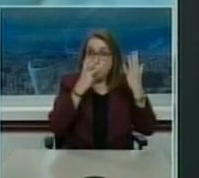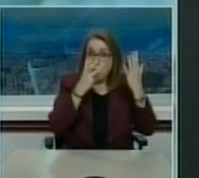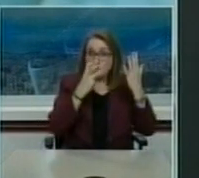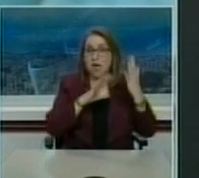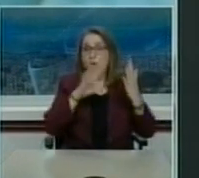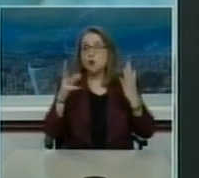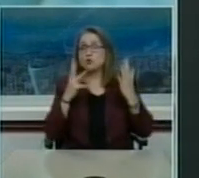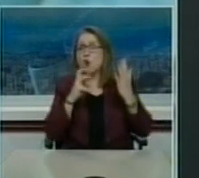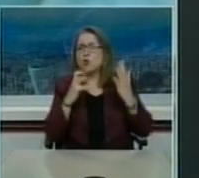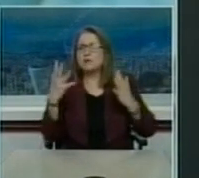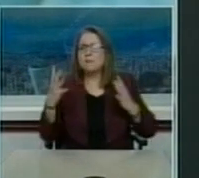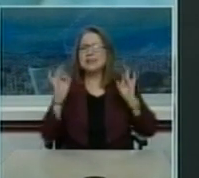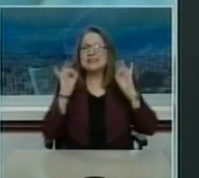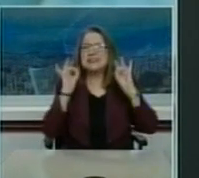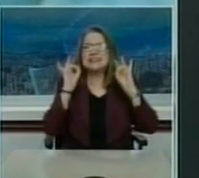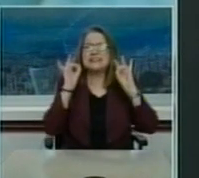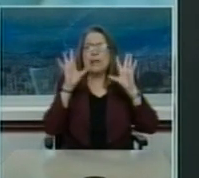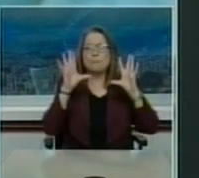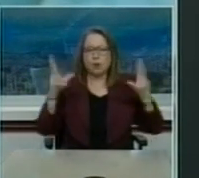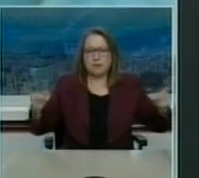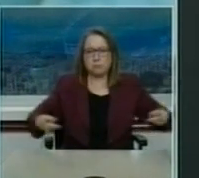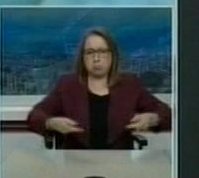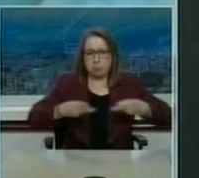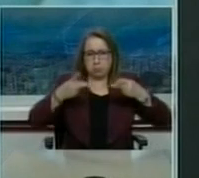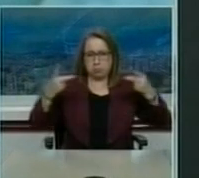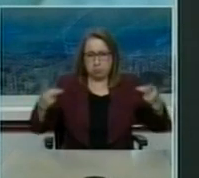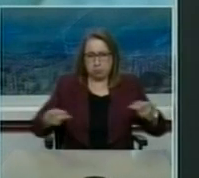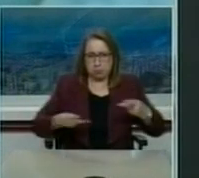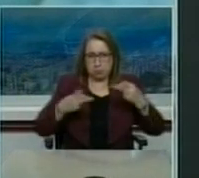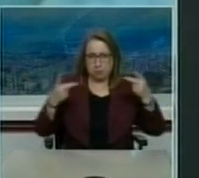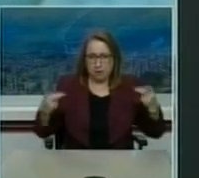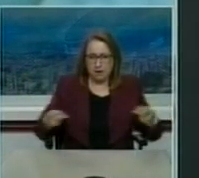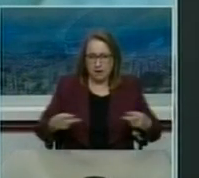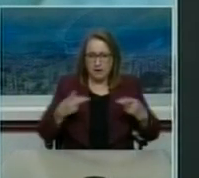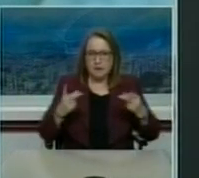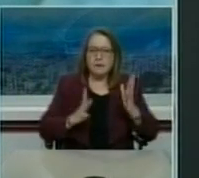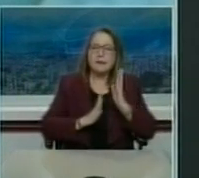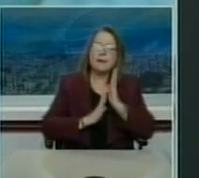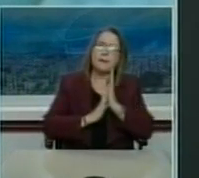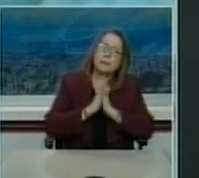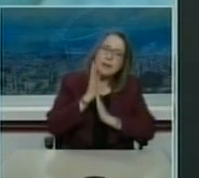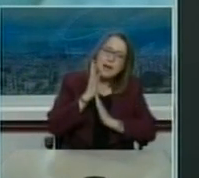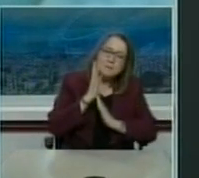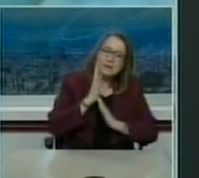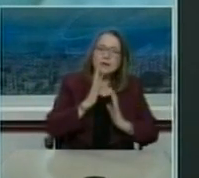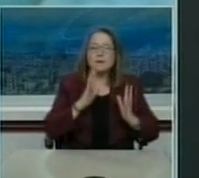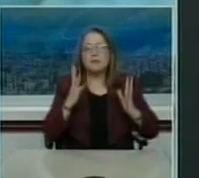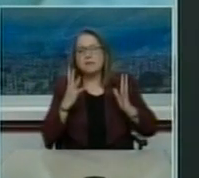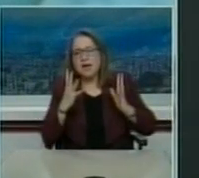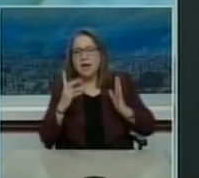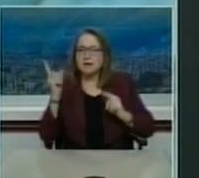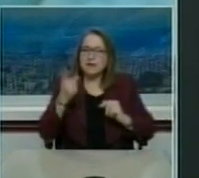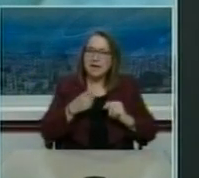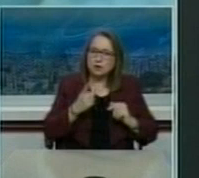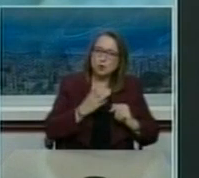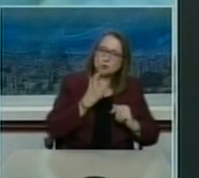80-85% σε πολύ ήπια μορφή και ένα 5-10% σε μια μέτρια προσοβαρή μορφή που απαιτεί και νοσηλεία στο